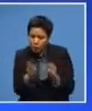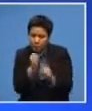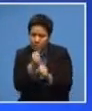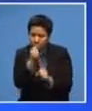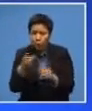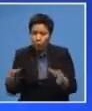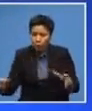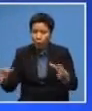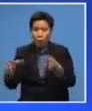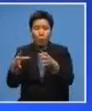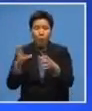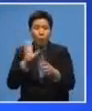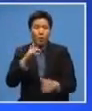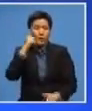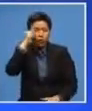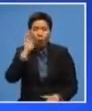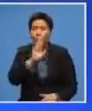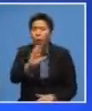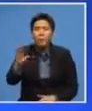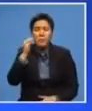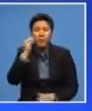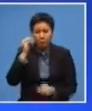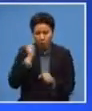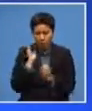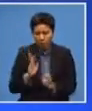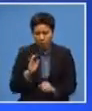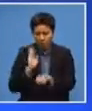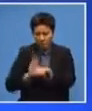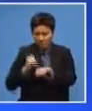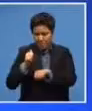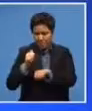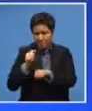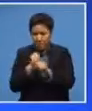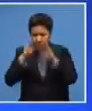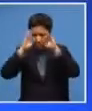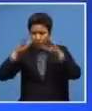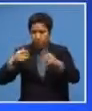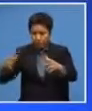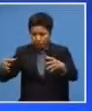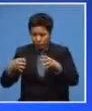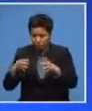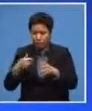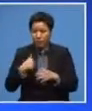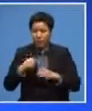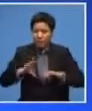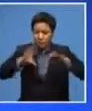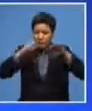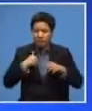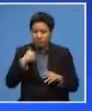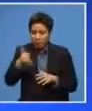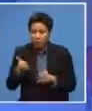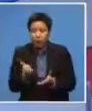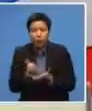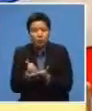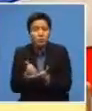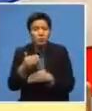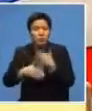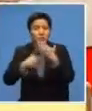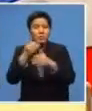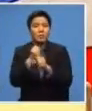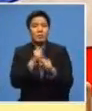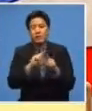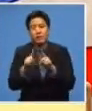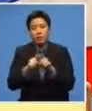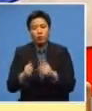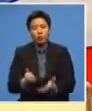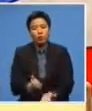รวมกลุ่มปราชญ์ชาวบ้านมาเยอะๆนะแล้วจะได้ไปขับเคลื่อนด้วยกันทั้งภาครัฐภาคเอกชนภาคประชาชนปราชญ์ชาวบ้าน